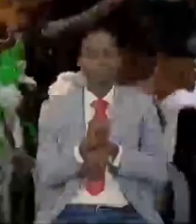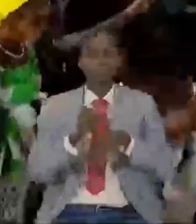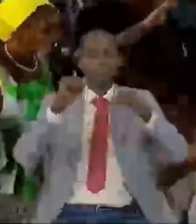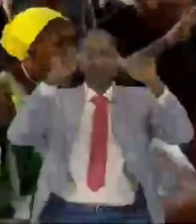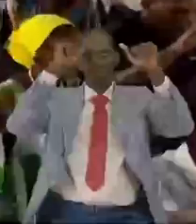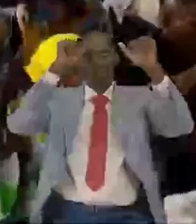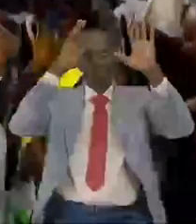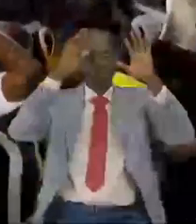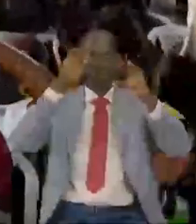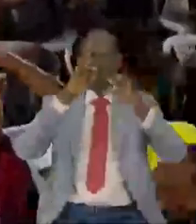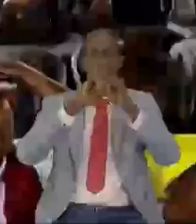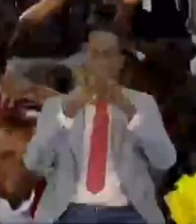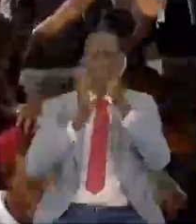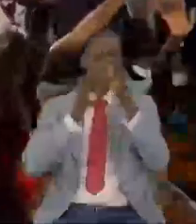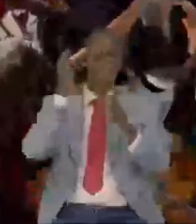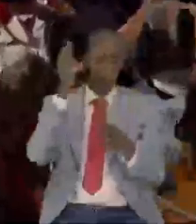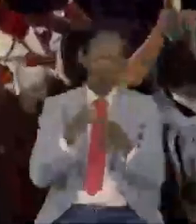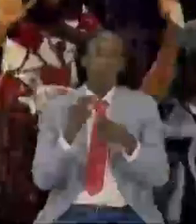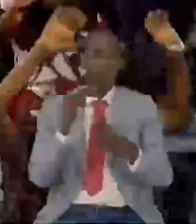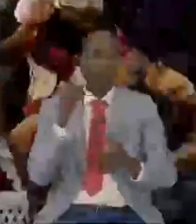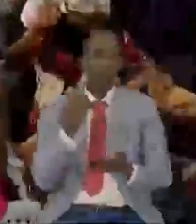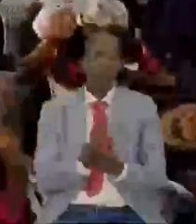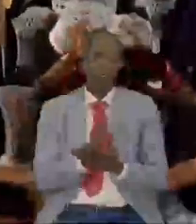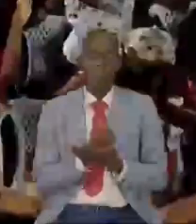Père, au nom de Jésus,